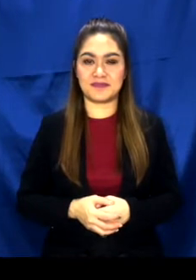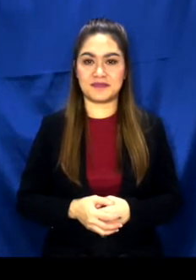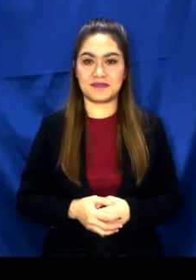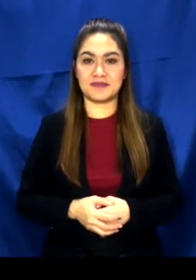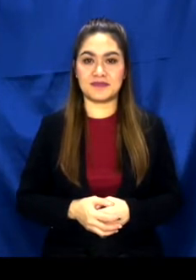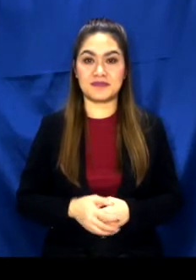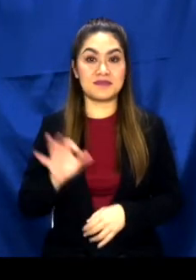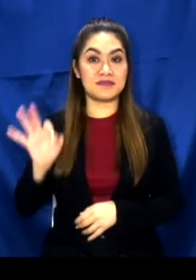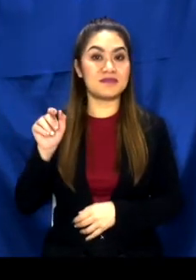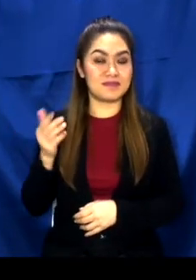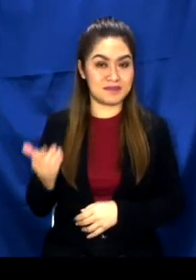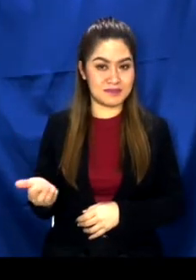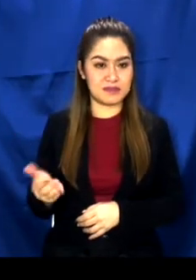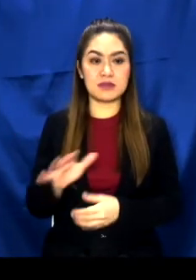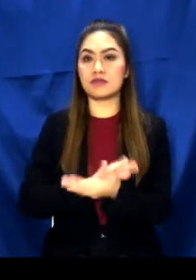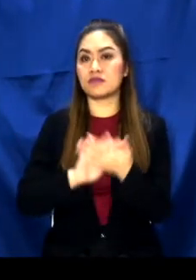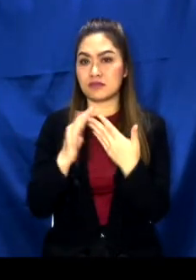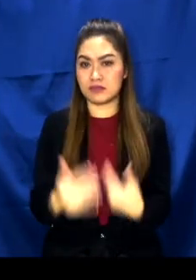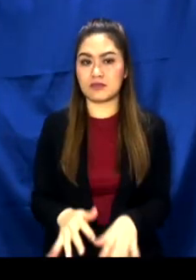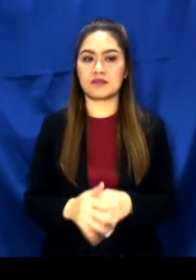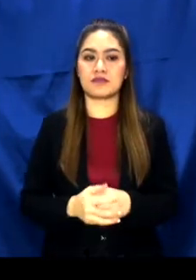เบเกอรี่นะคะแล้วก็พอได้แล้ว